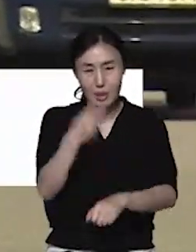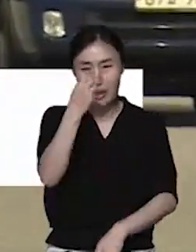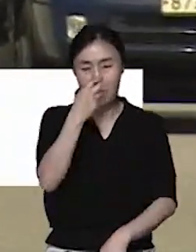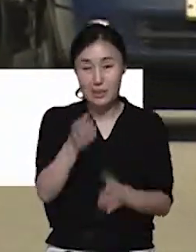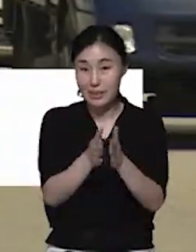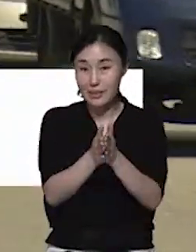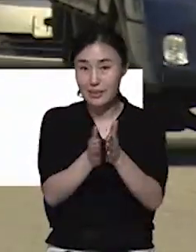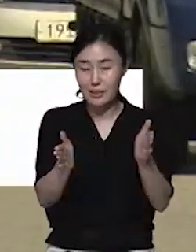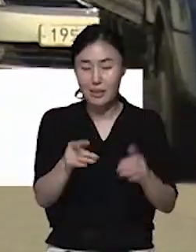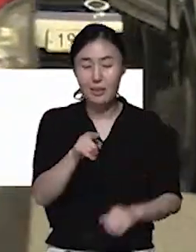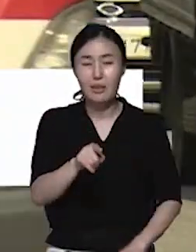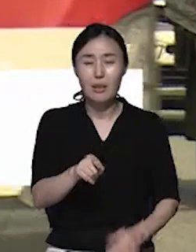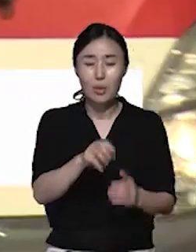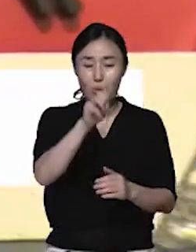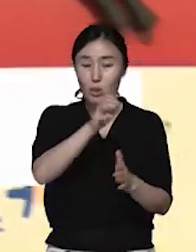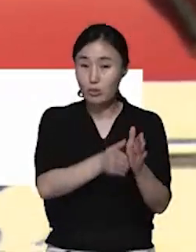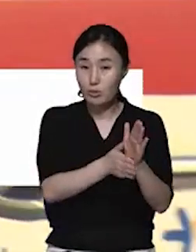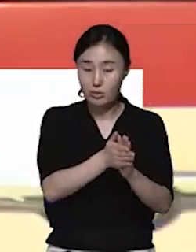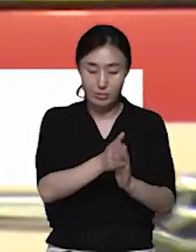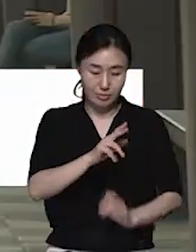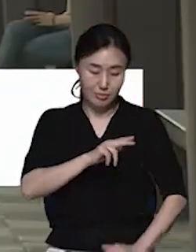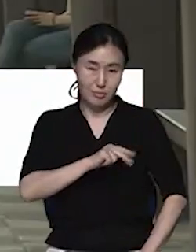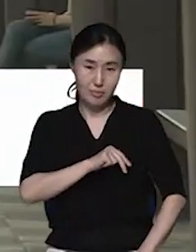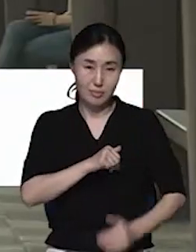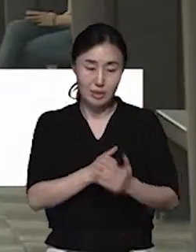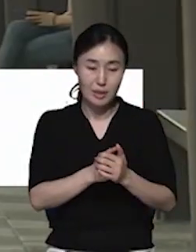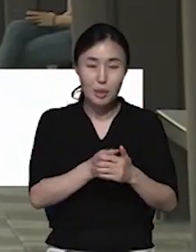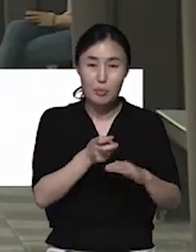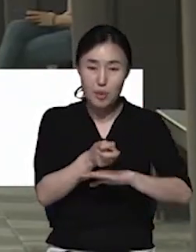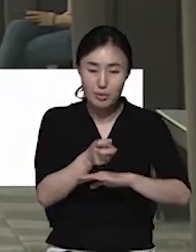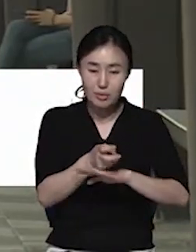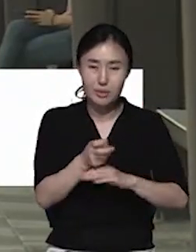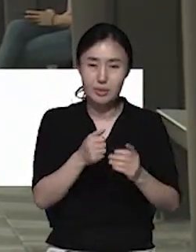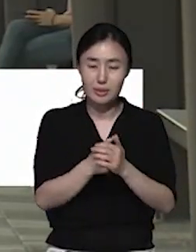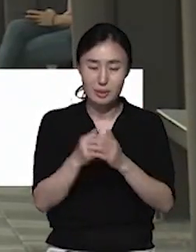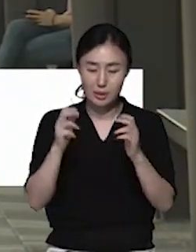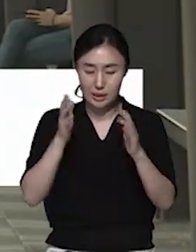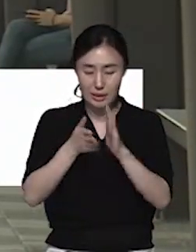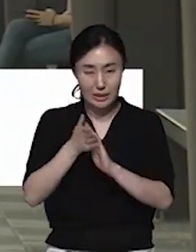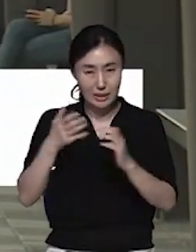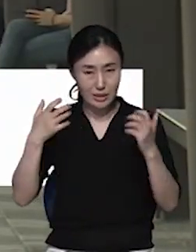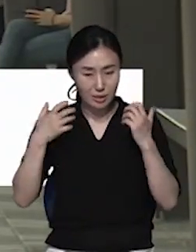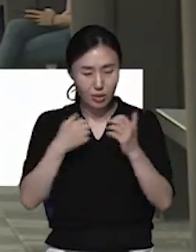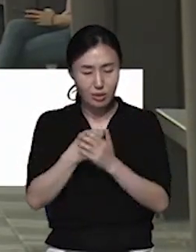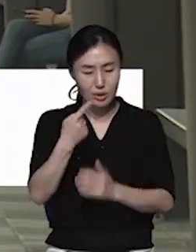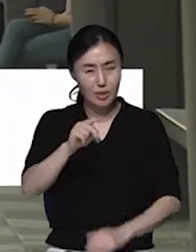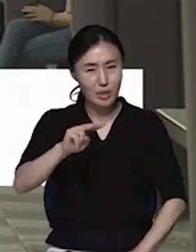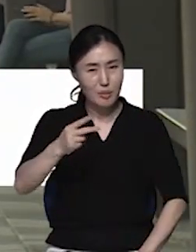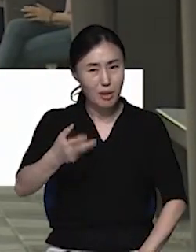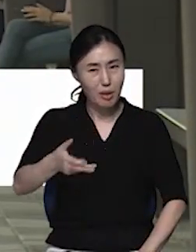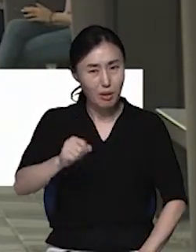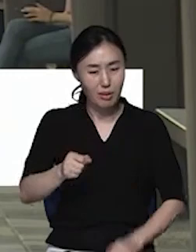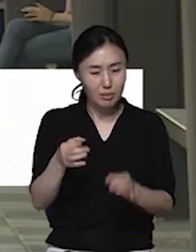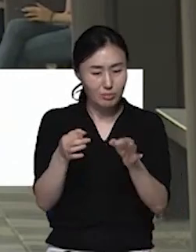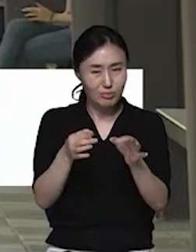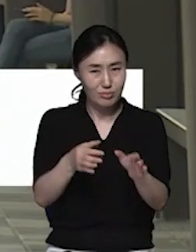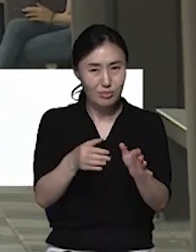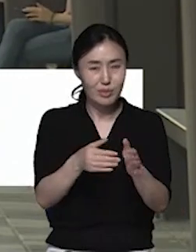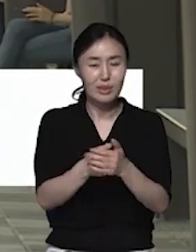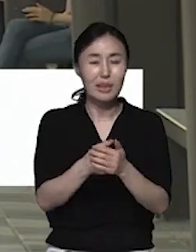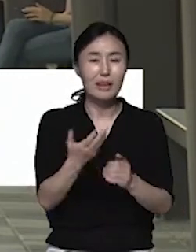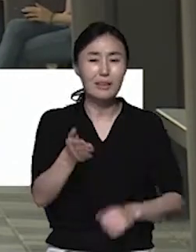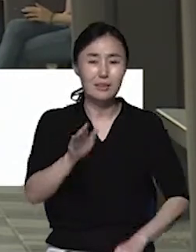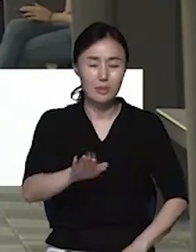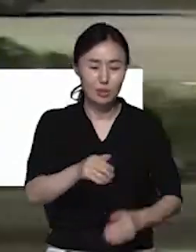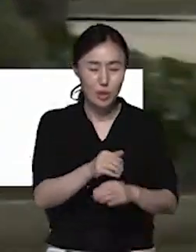이번 감사는 광주광역시의회에서 시내버스 준공영제 매년 1,200억 원의 예산을 투입하고도 표준